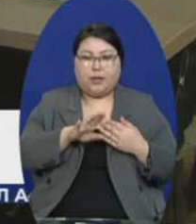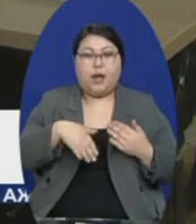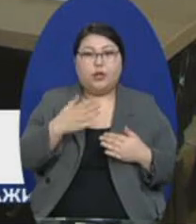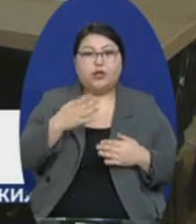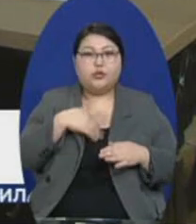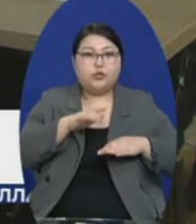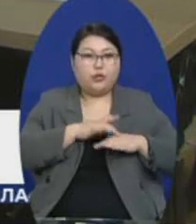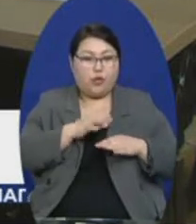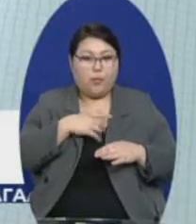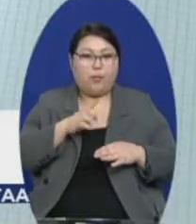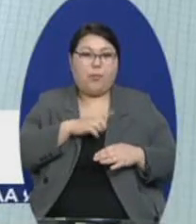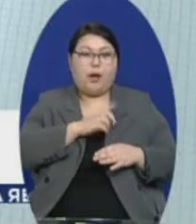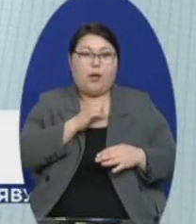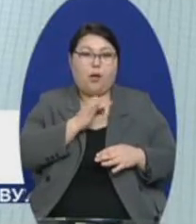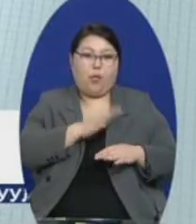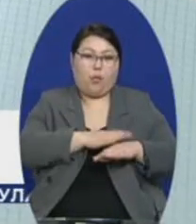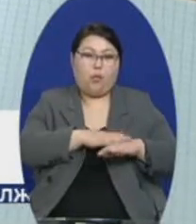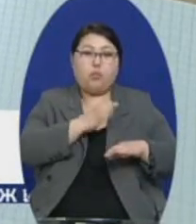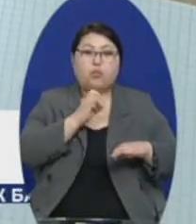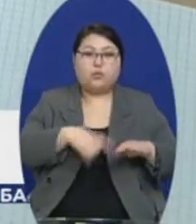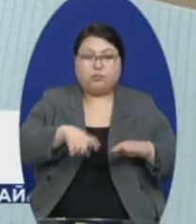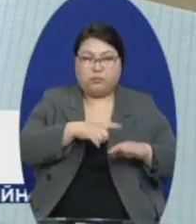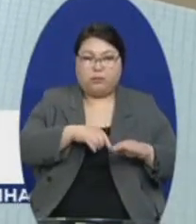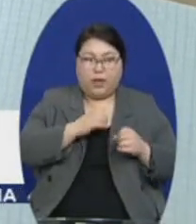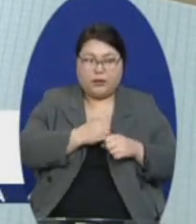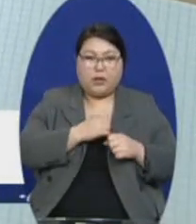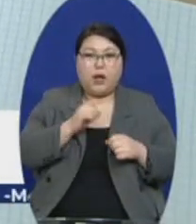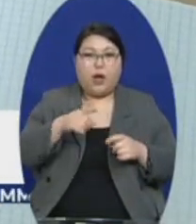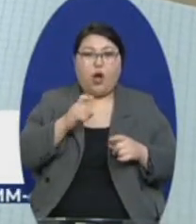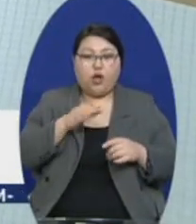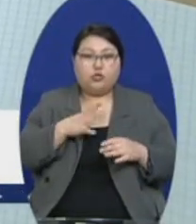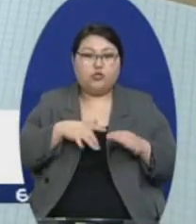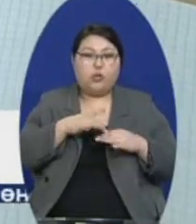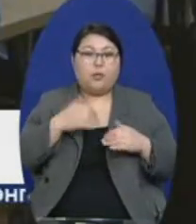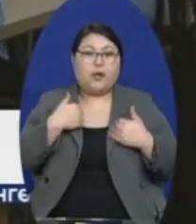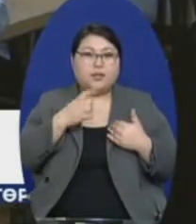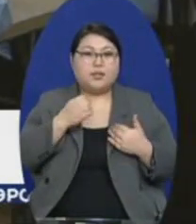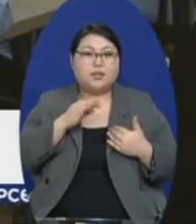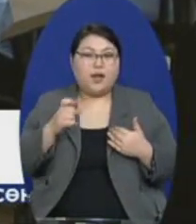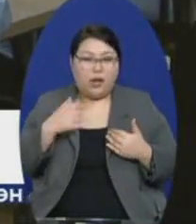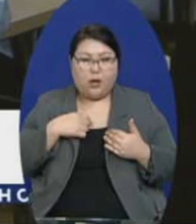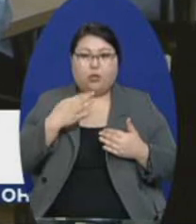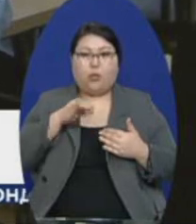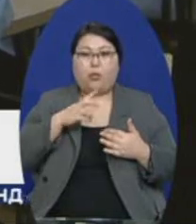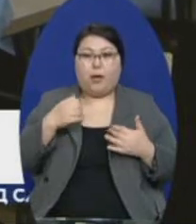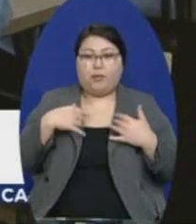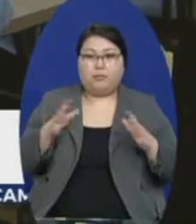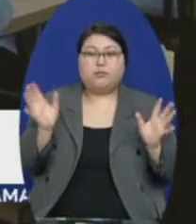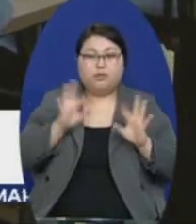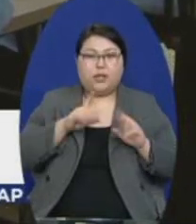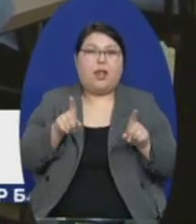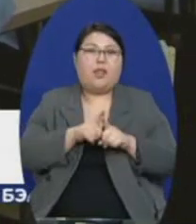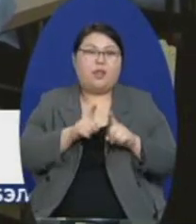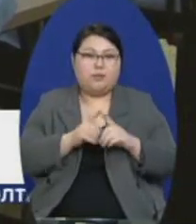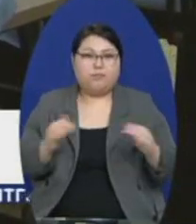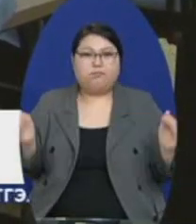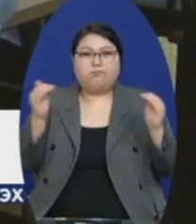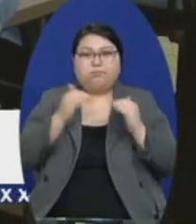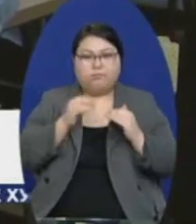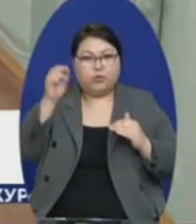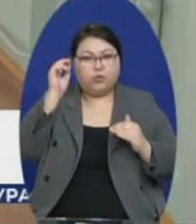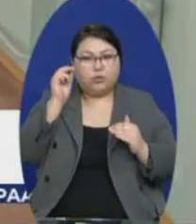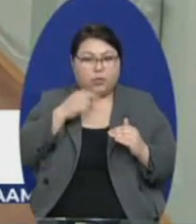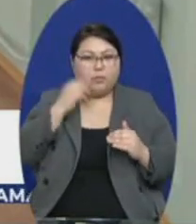баруун бүсэд ажиллах юм байна. Ингэснээр хотын төвийн сургуулийн багш цэцгээ Хөвсгөл аймгийн Улаан Олсны сургуулийн багш Улмаанаар яг ижил системээр